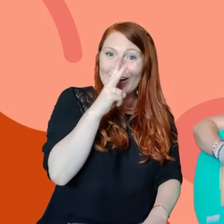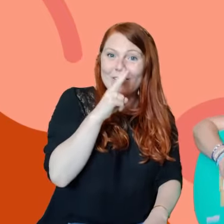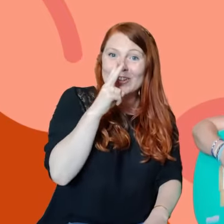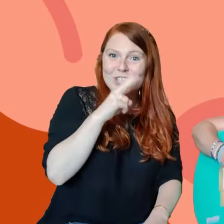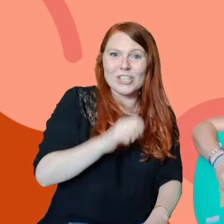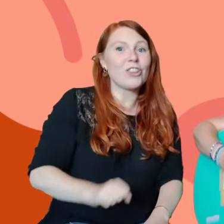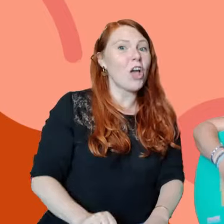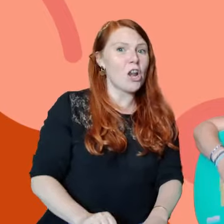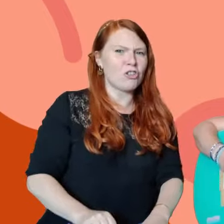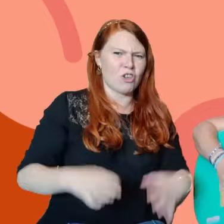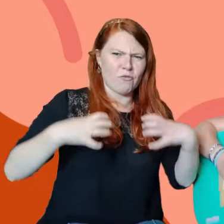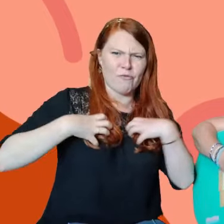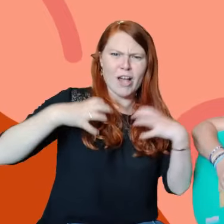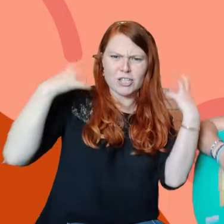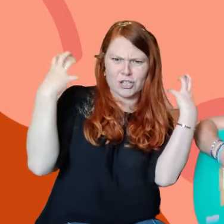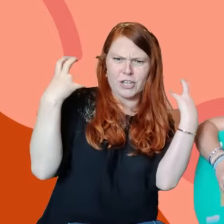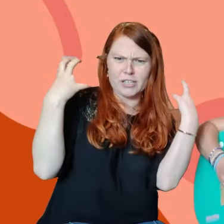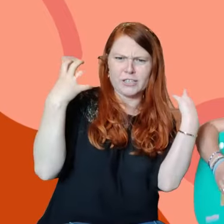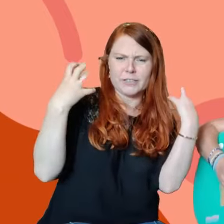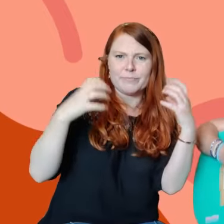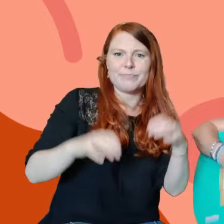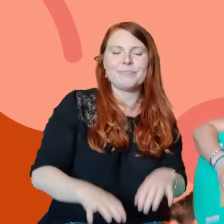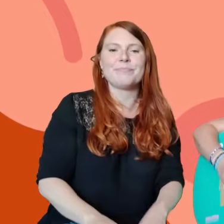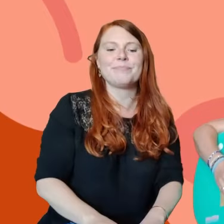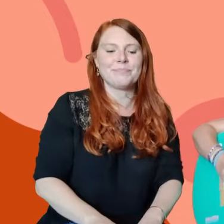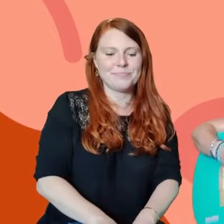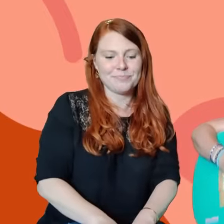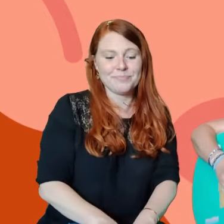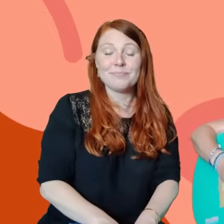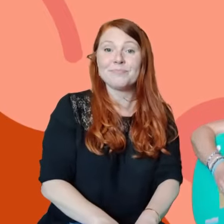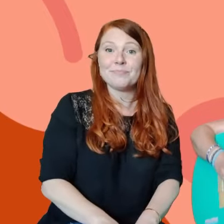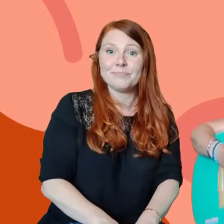La coquine, elle était fâchée.